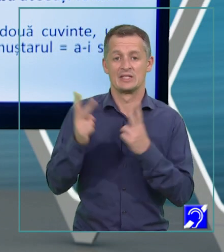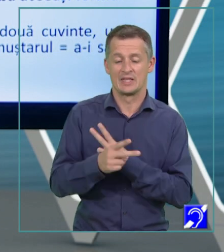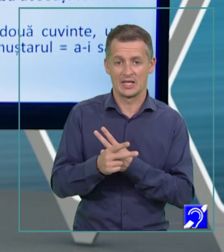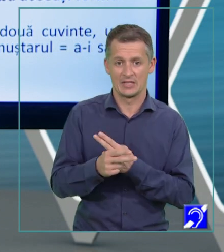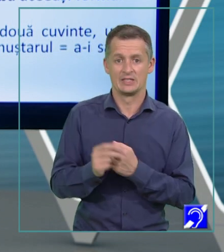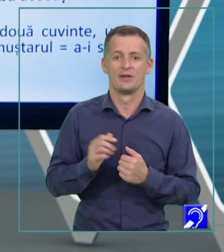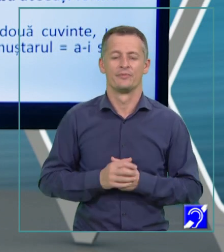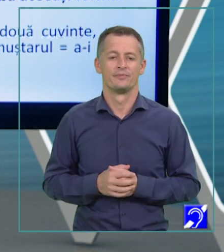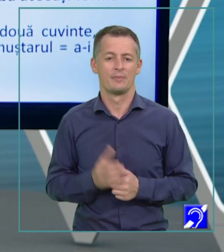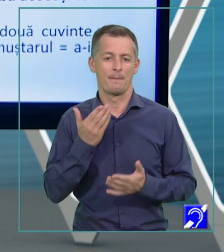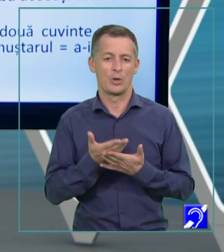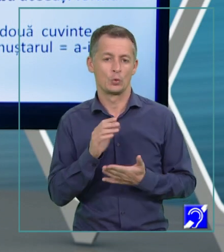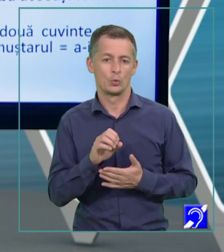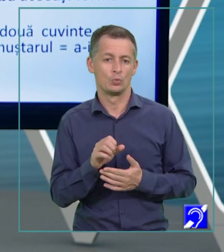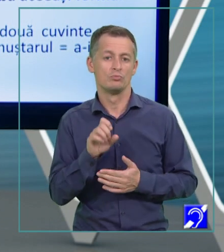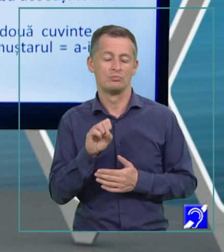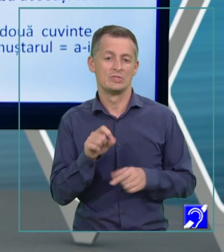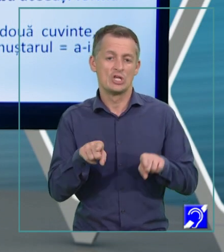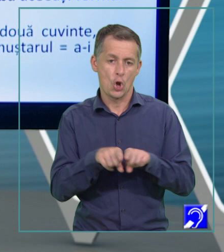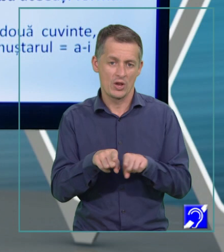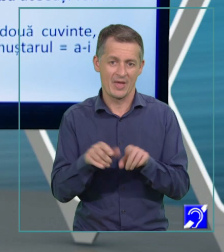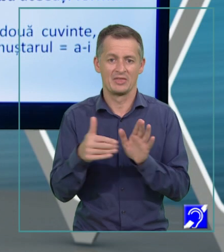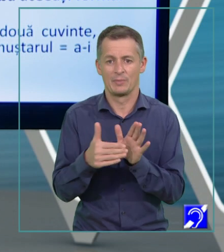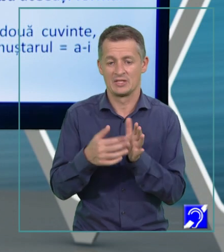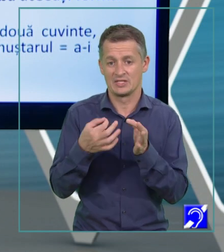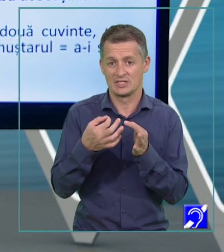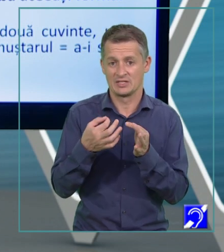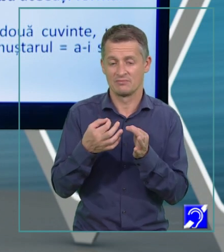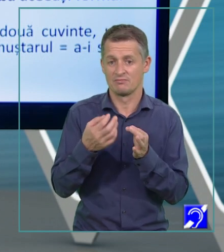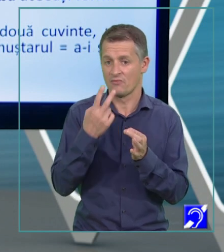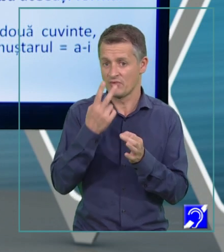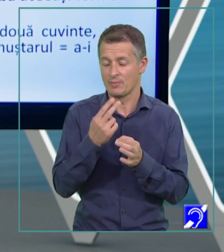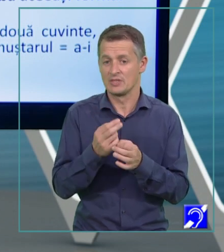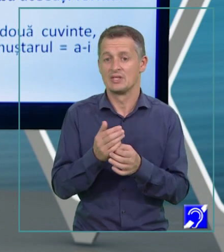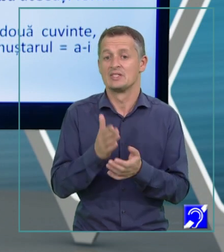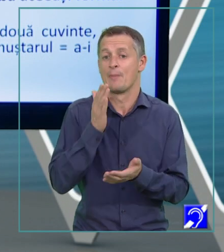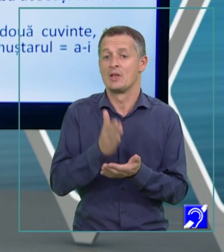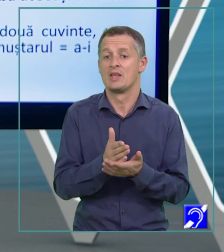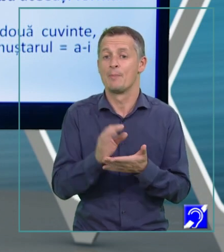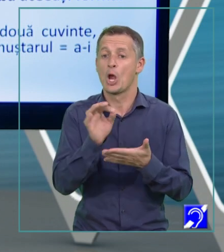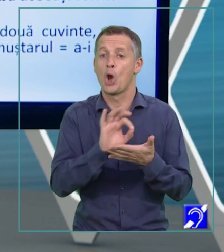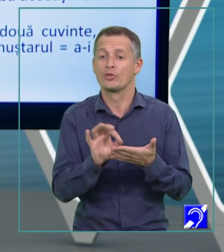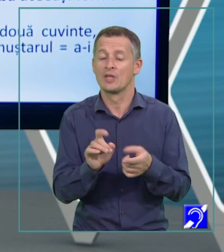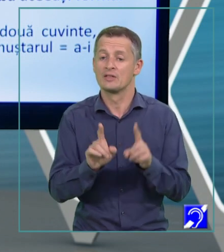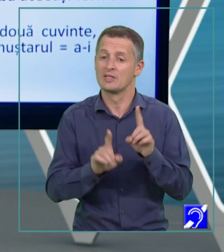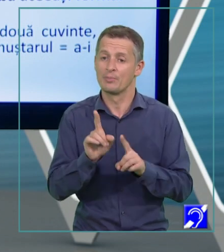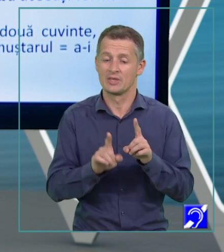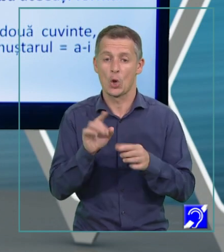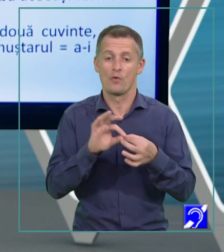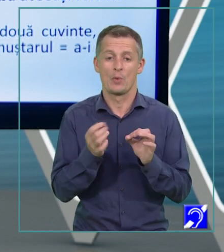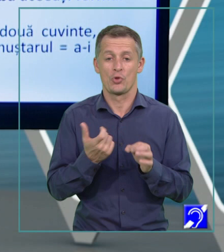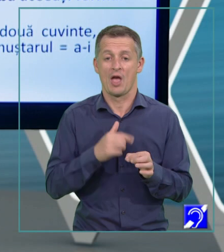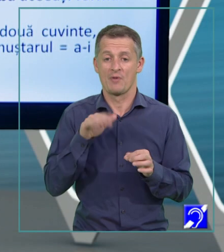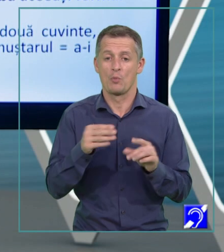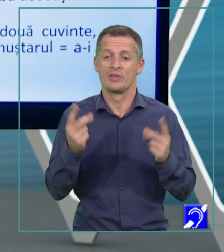pentru sinonime întotdeauna trebuie să avem în vedere că trebuie să le stabilim în context, deoarece un cuvânt poate avea mai multe